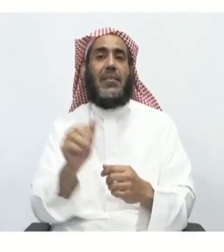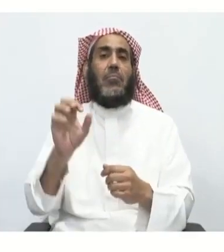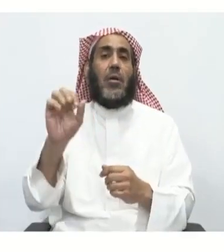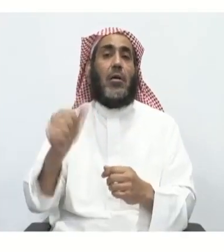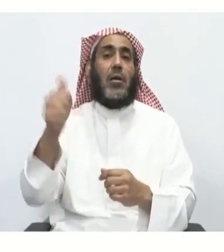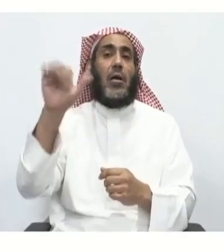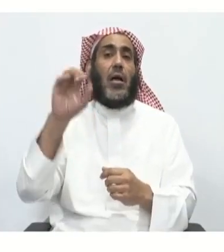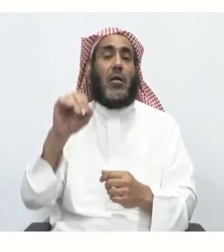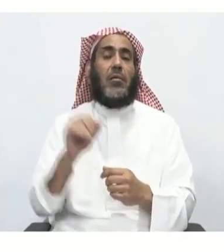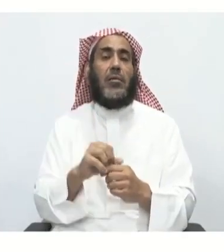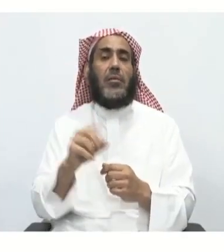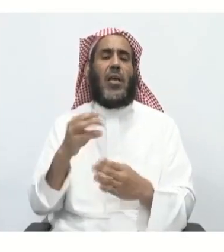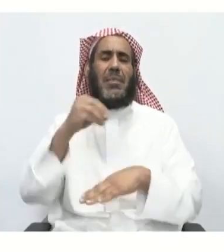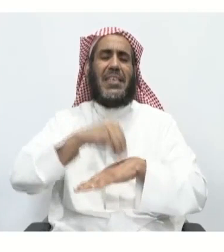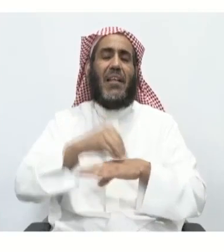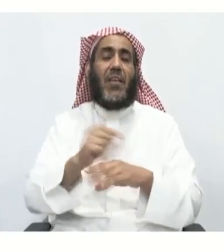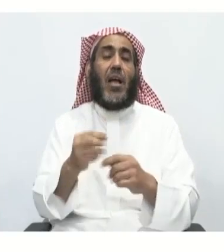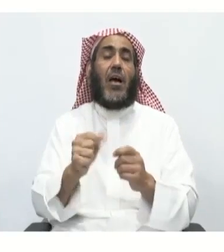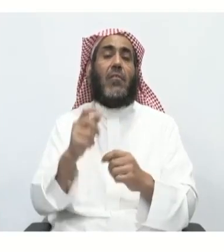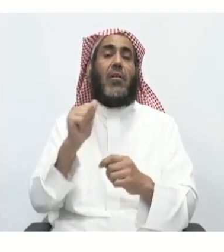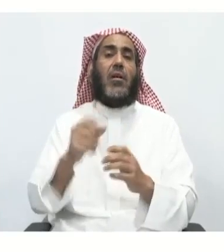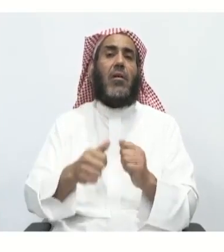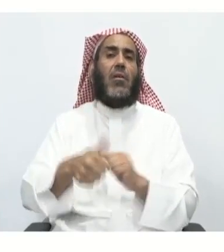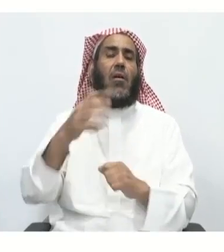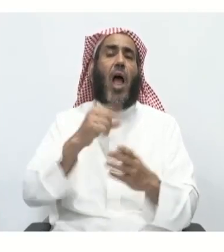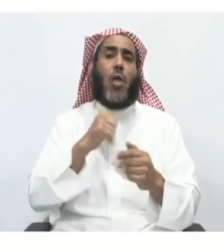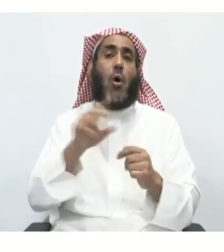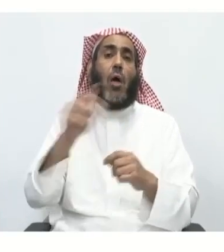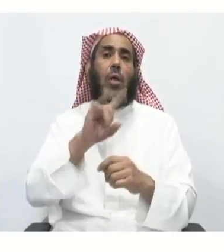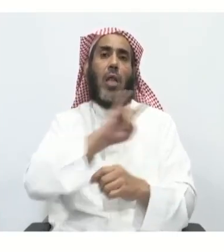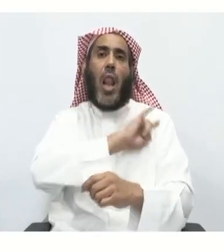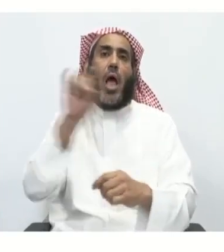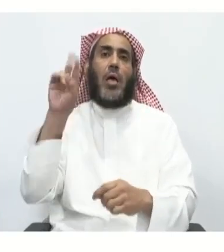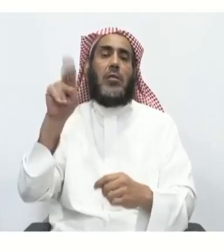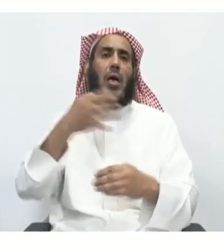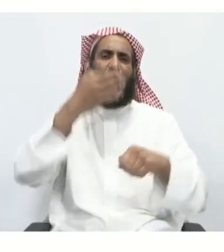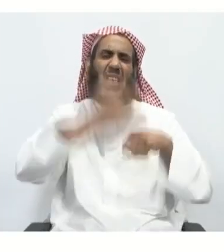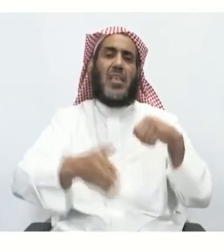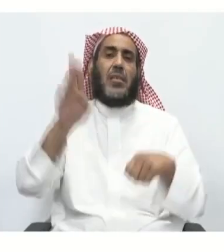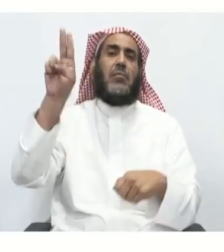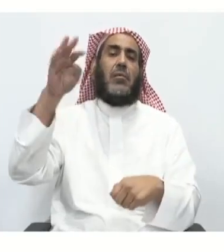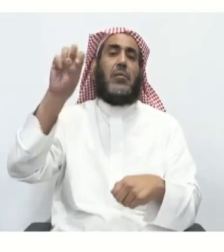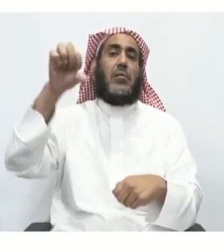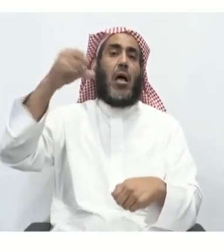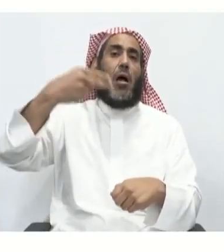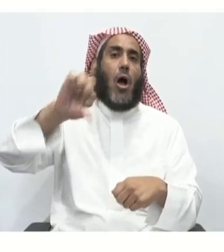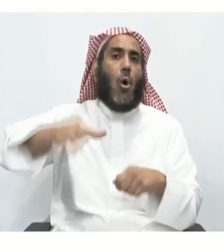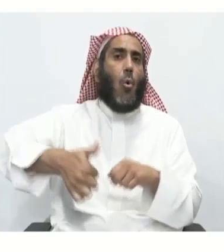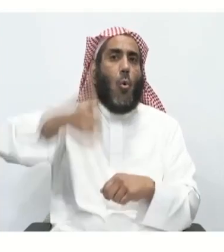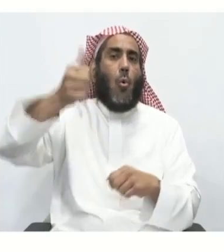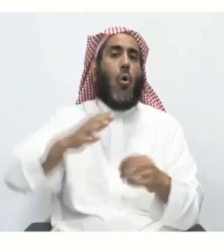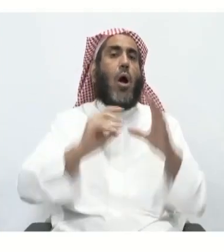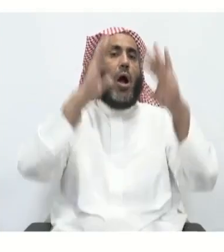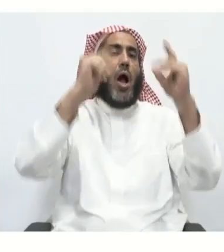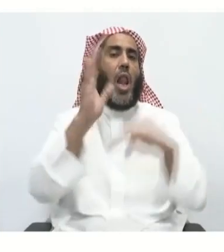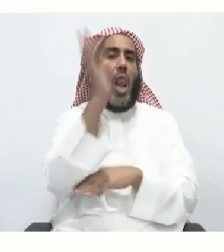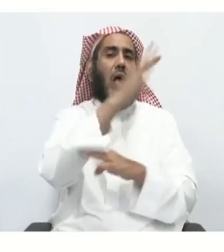ايها كلمه زيد فيها حرف الالف تقول ايها الاولاد لا تقطعوا الاشجار لا تقطعوا هنا واو جماعه وزيد هنا الف